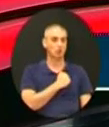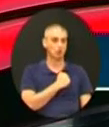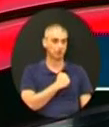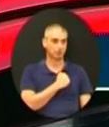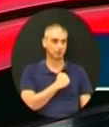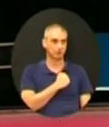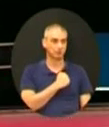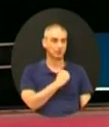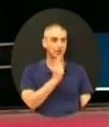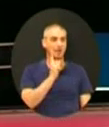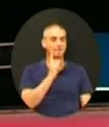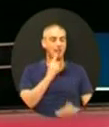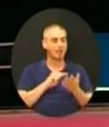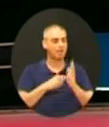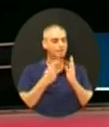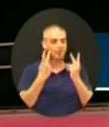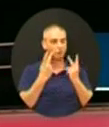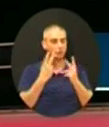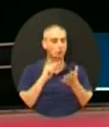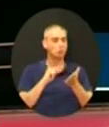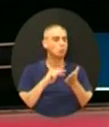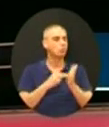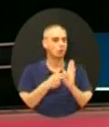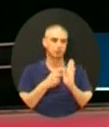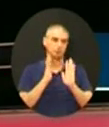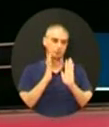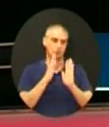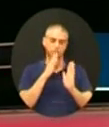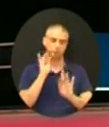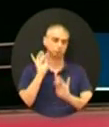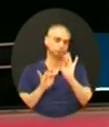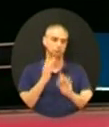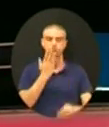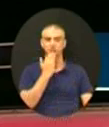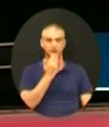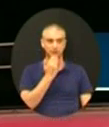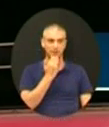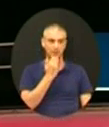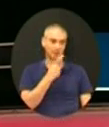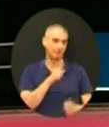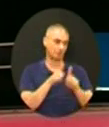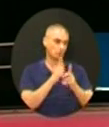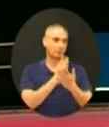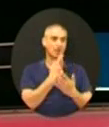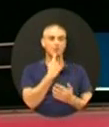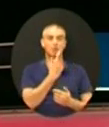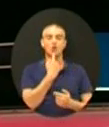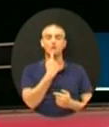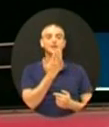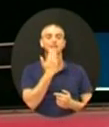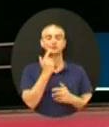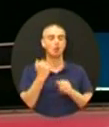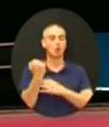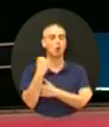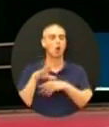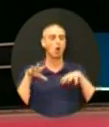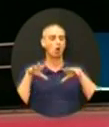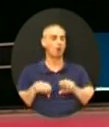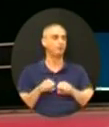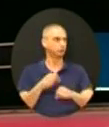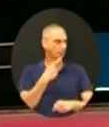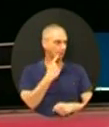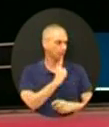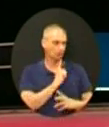אבל המהות שלה הפוליטית היא מאוד מבקרת את ישראל, וכמו שאמרת, כן, מגדירה את ישראל ככוח כובש. היא